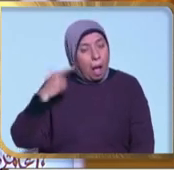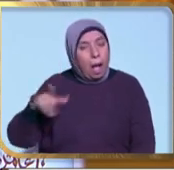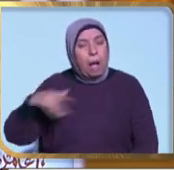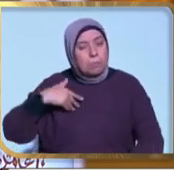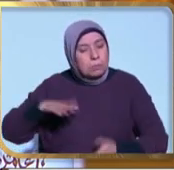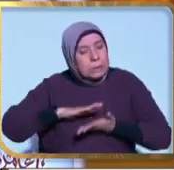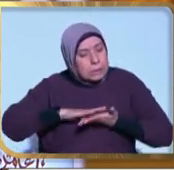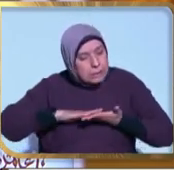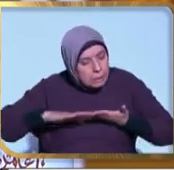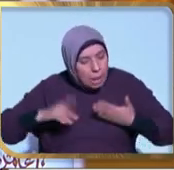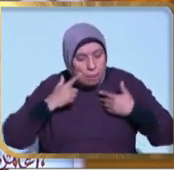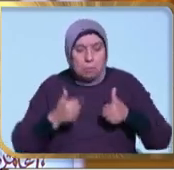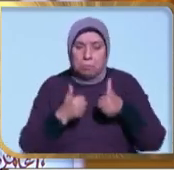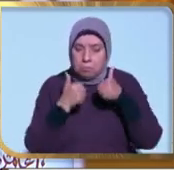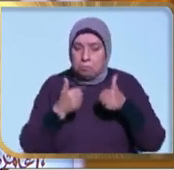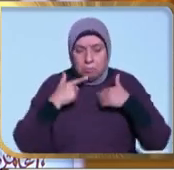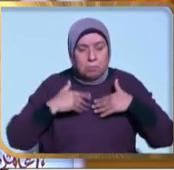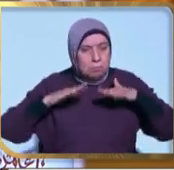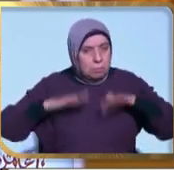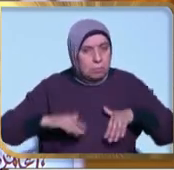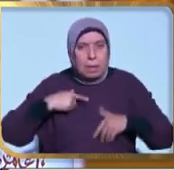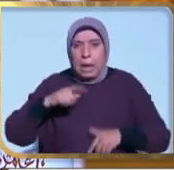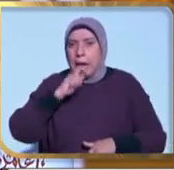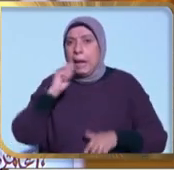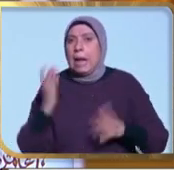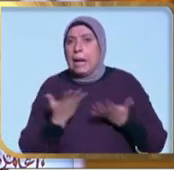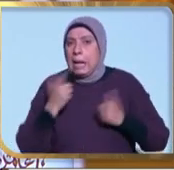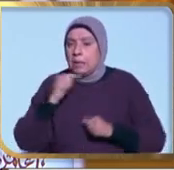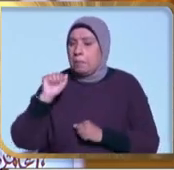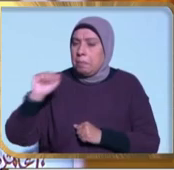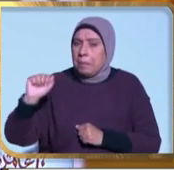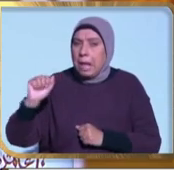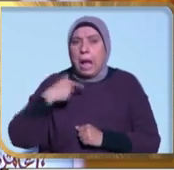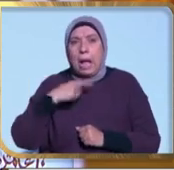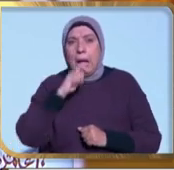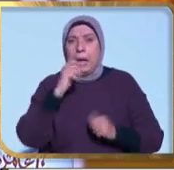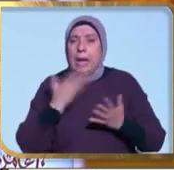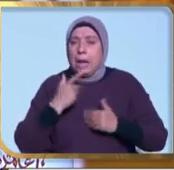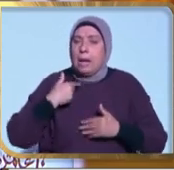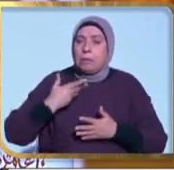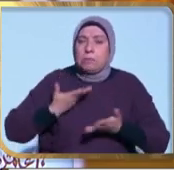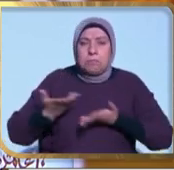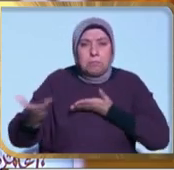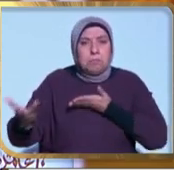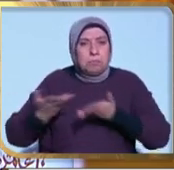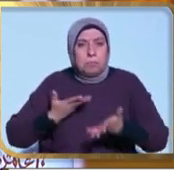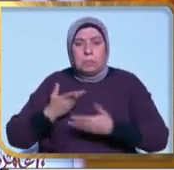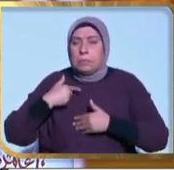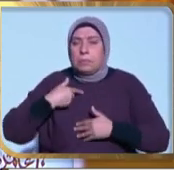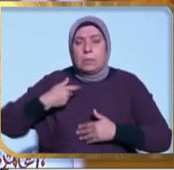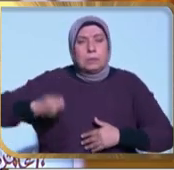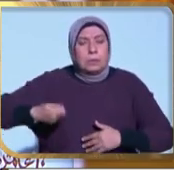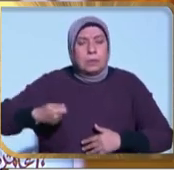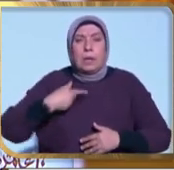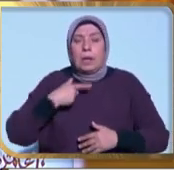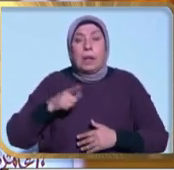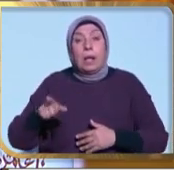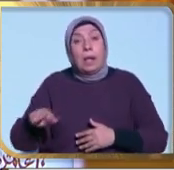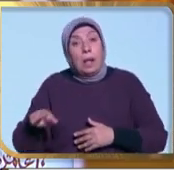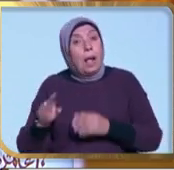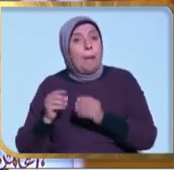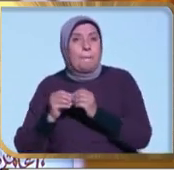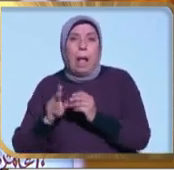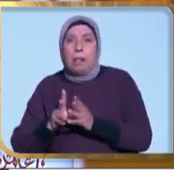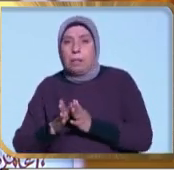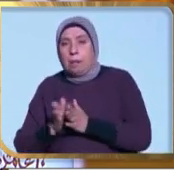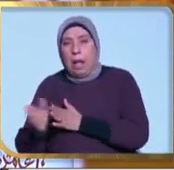وابره وان انا اعيد عليه في عيده وان انا نتوادع ونتز وكل شيء ده معنى وده معنى